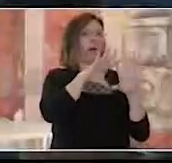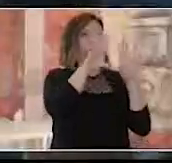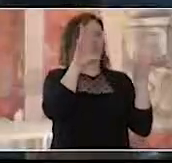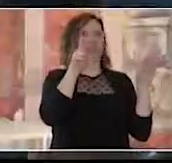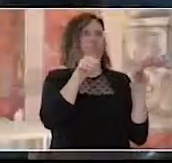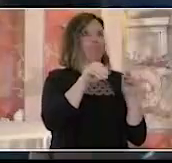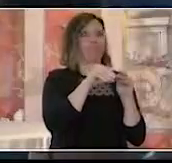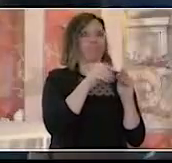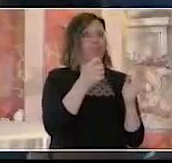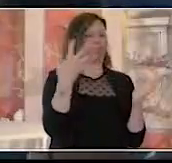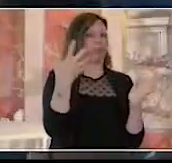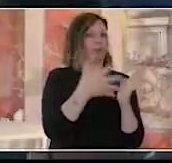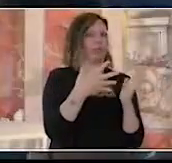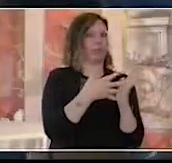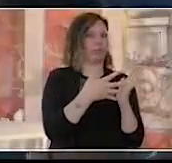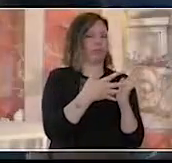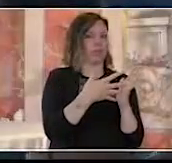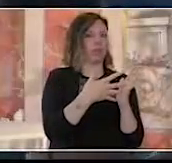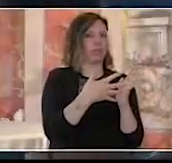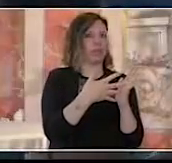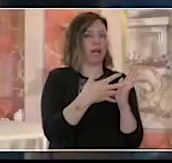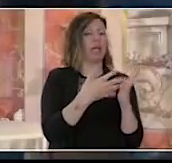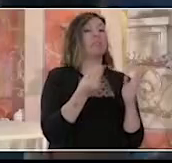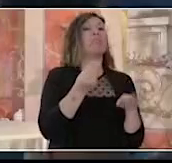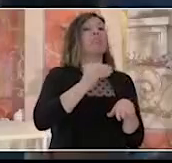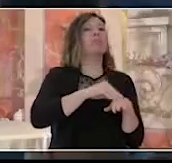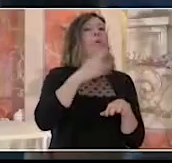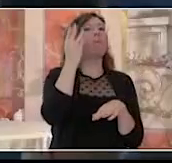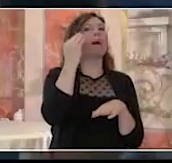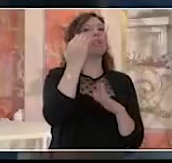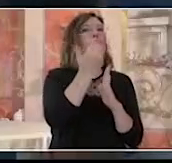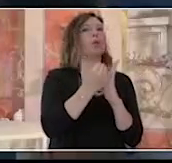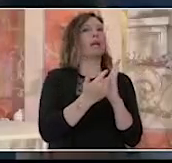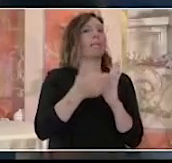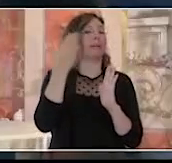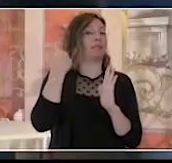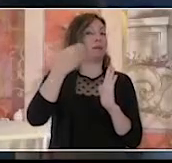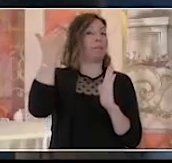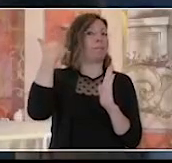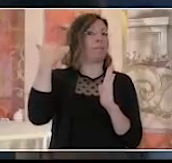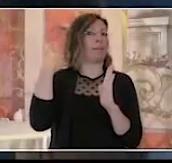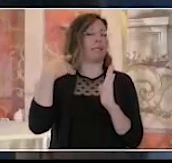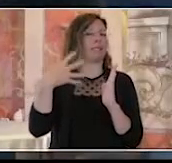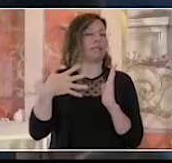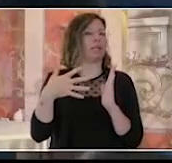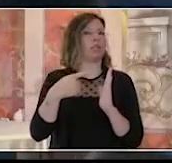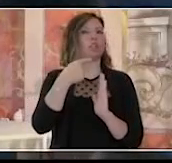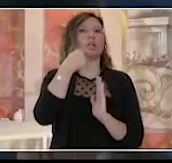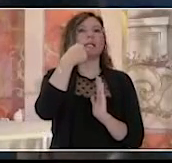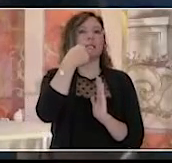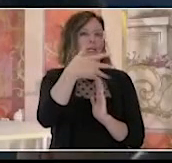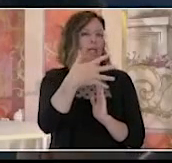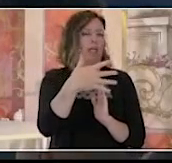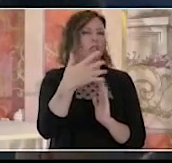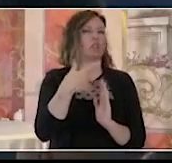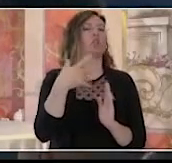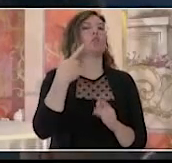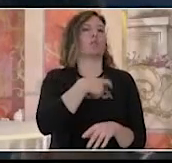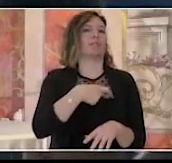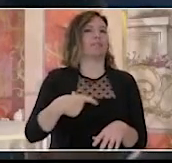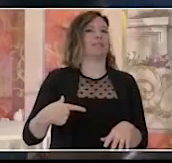ereditato. E poi perché ritengo che quella programmazione era stata fatta, come ha sottolineato con eleganza il sindaco Biondi, ma era un